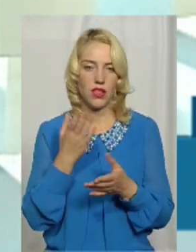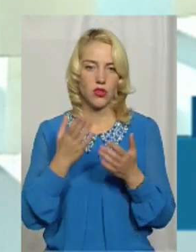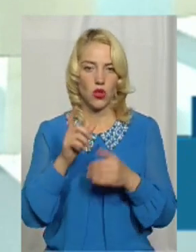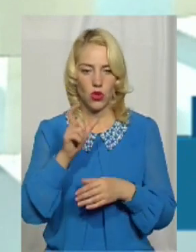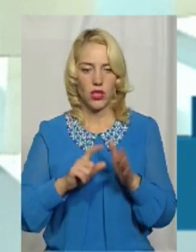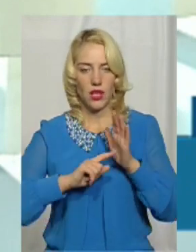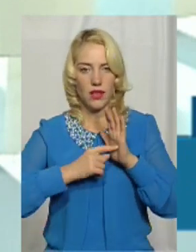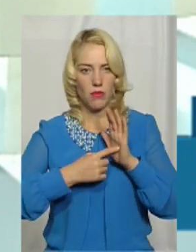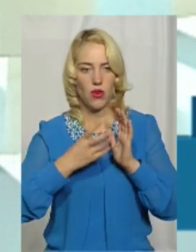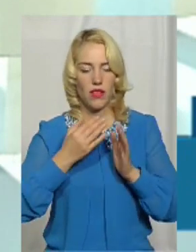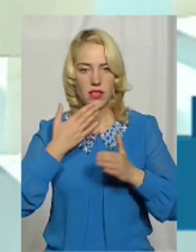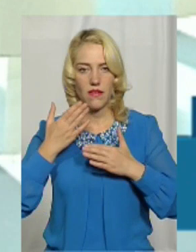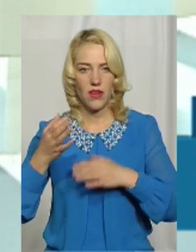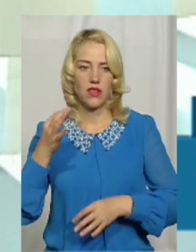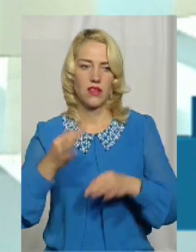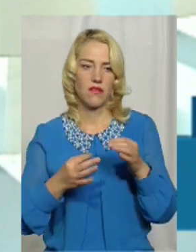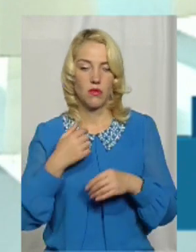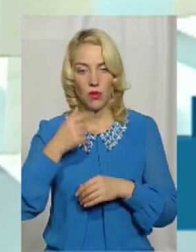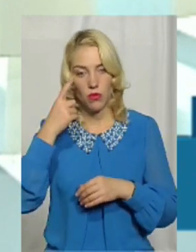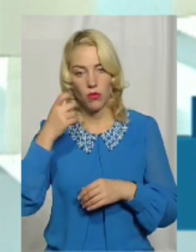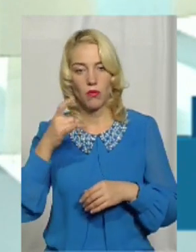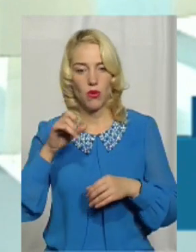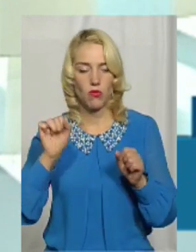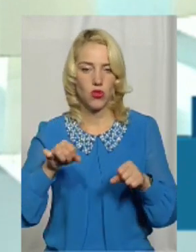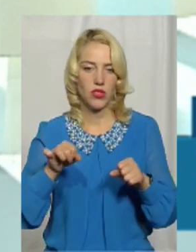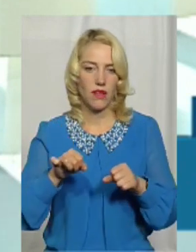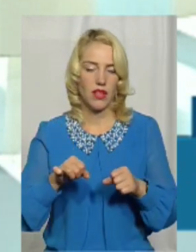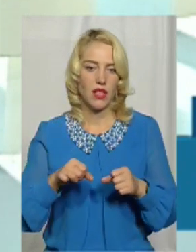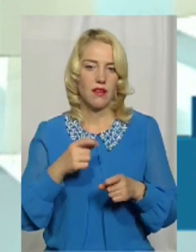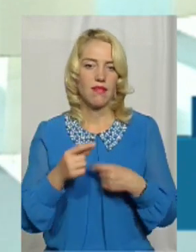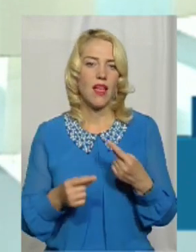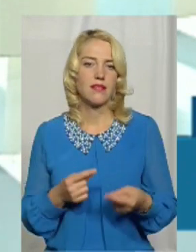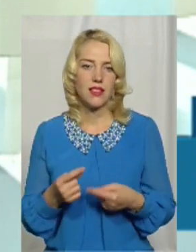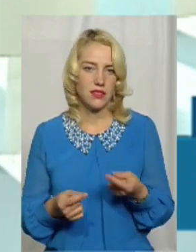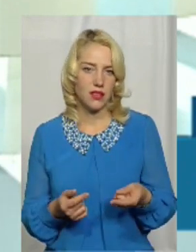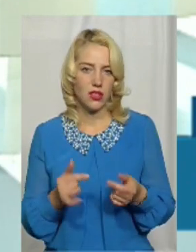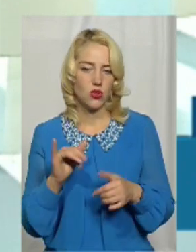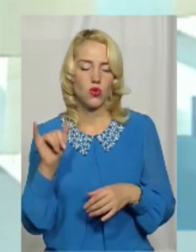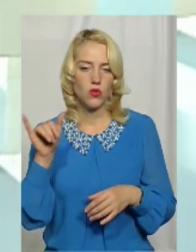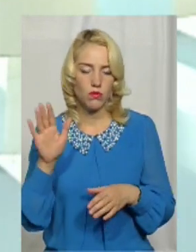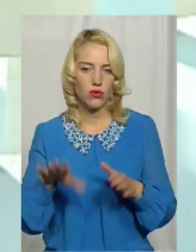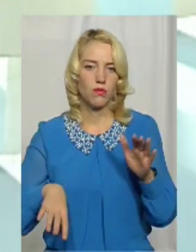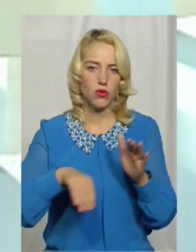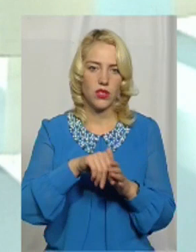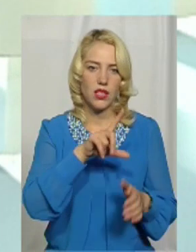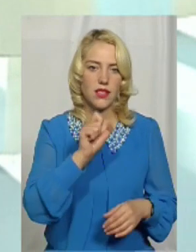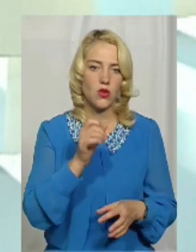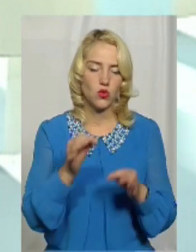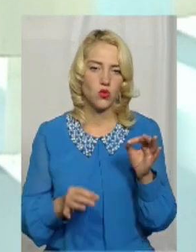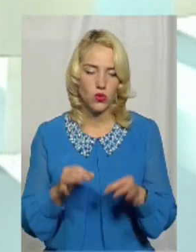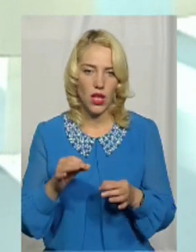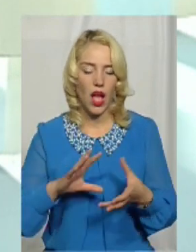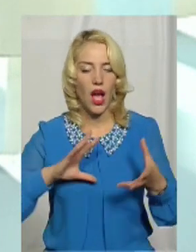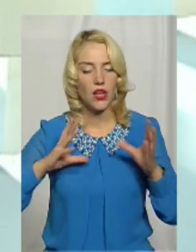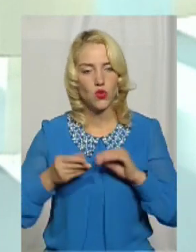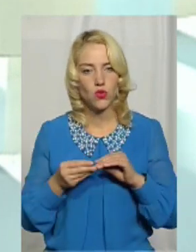людина наполягає на зверненні до суду, ми її попереджаємо про можливі наслідки, що нею буде сплачено судовий збір, але